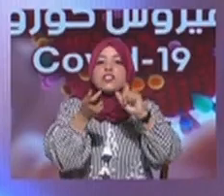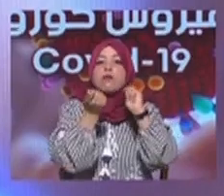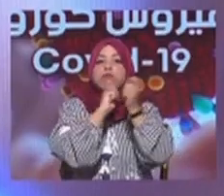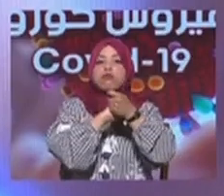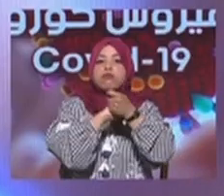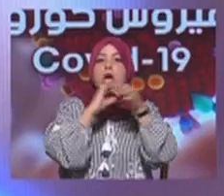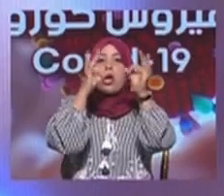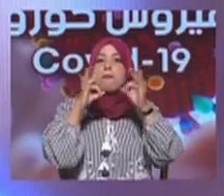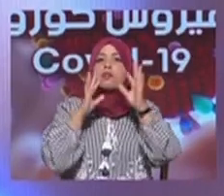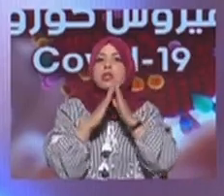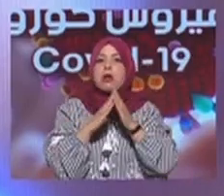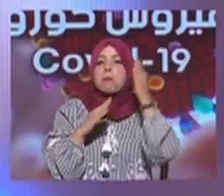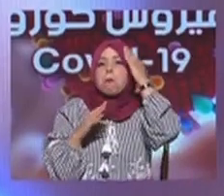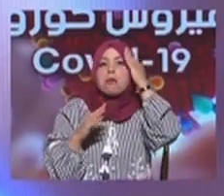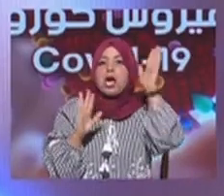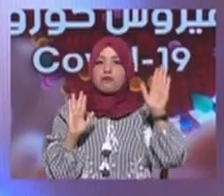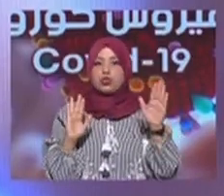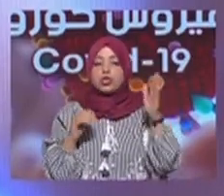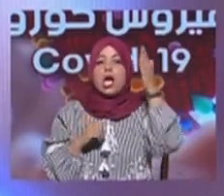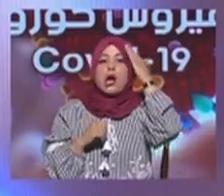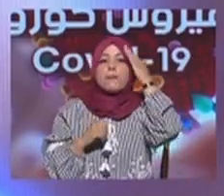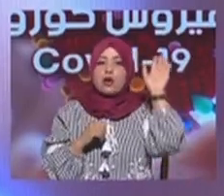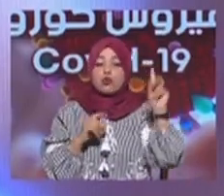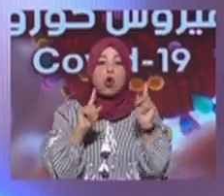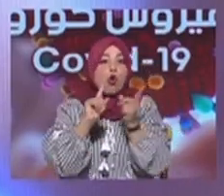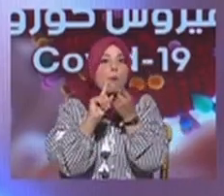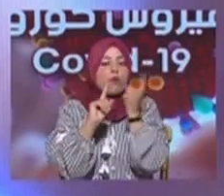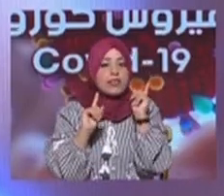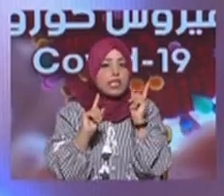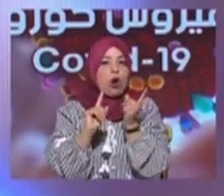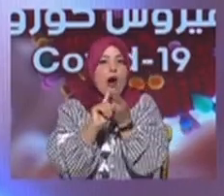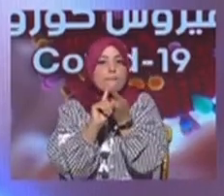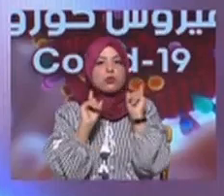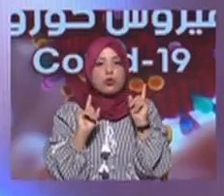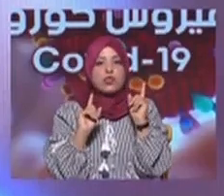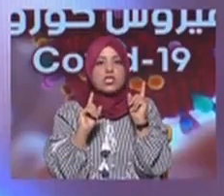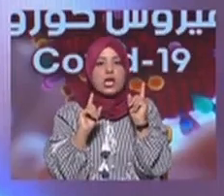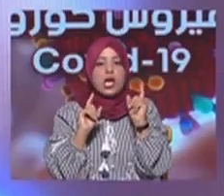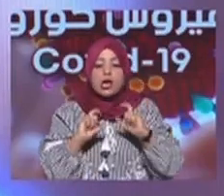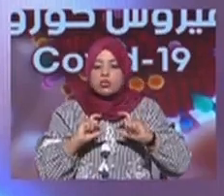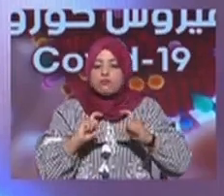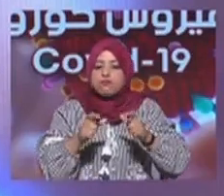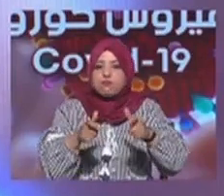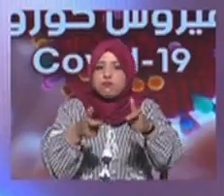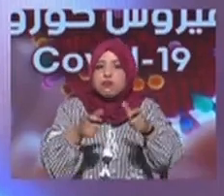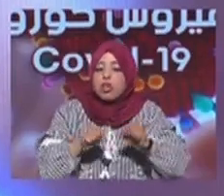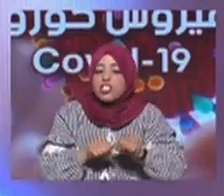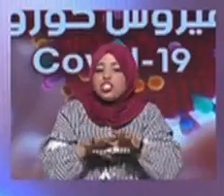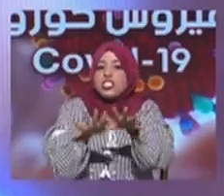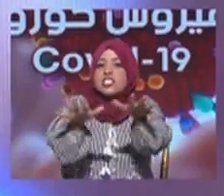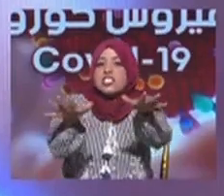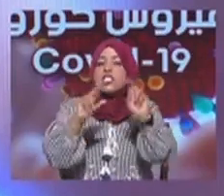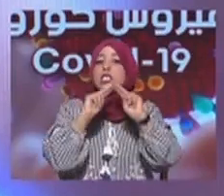عادش يعرفوه مثلا. ومهم ياسر باش تفهم التنقل نتاعو حول العالم